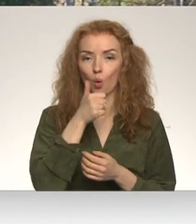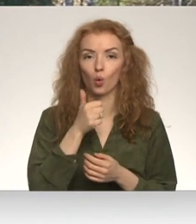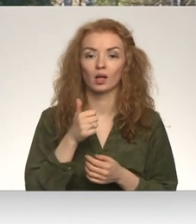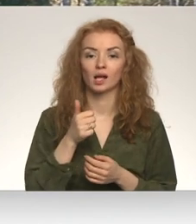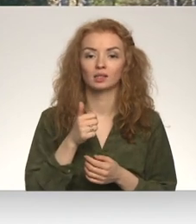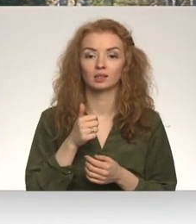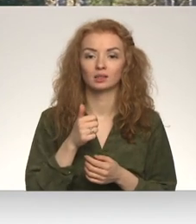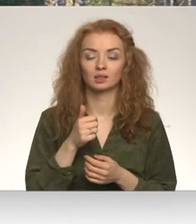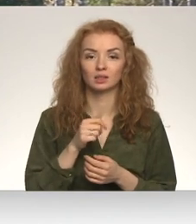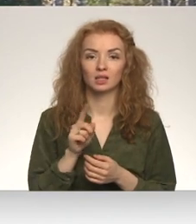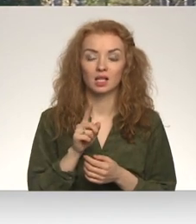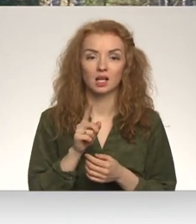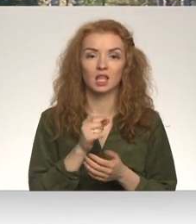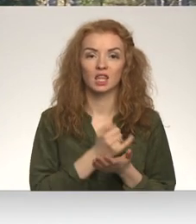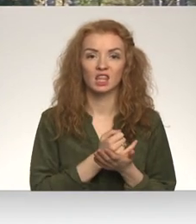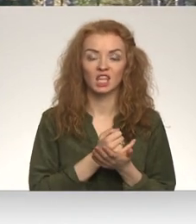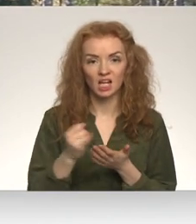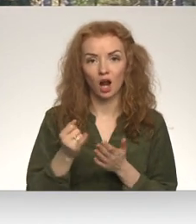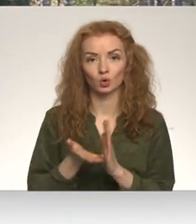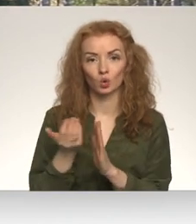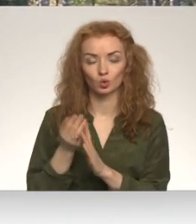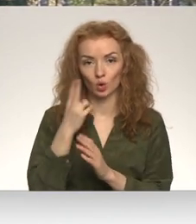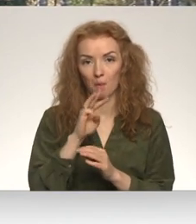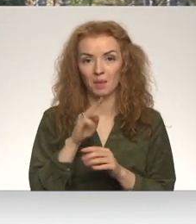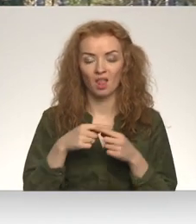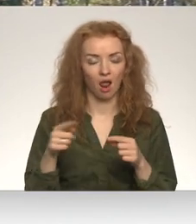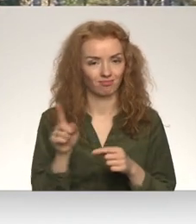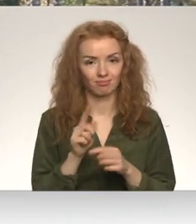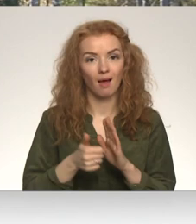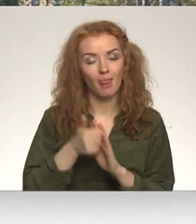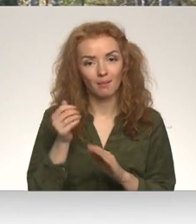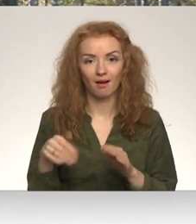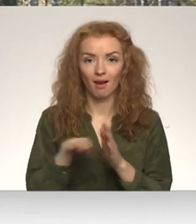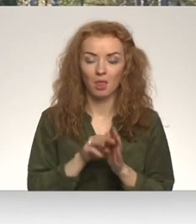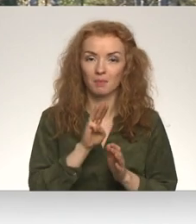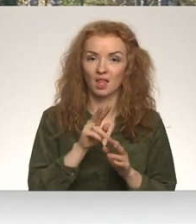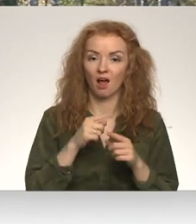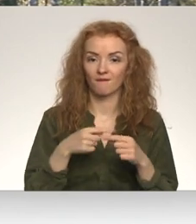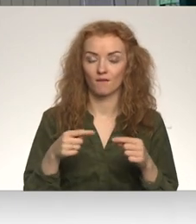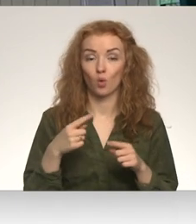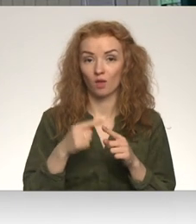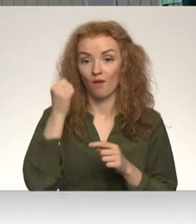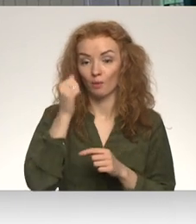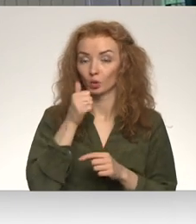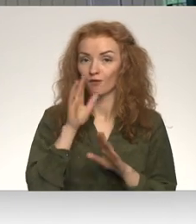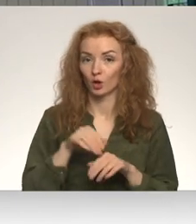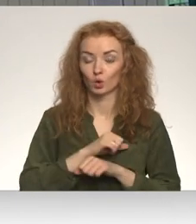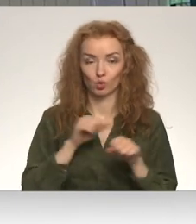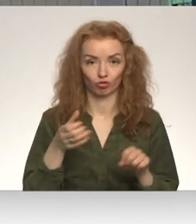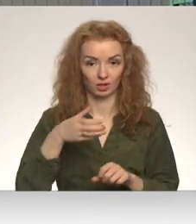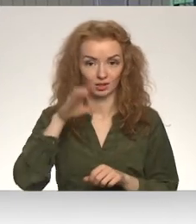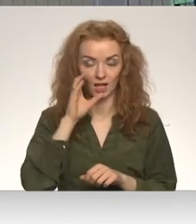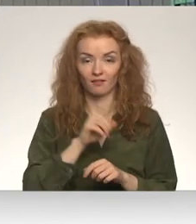jo tīrāks no minerāliem, jo labāks patiesībā tā nav, jo veselībā ir daudz labāks tāds ūdens, kāds viņš tagad Valmieras ūdeni droši dzert. Kaut gan parasti domāt,